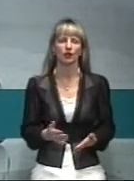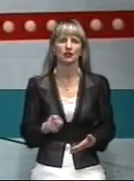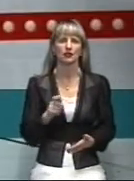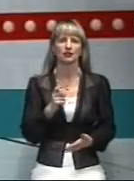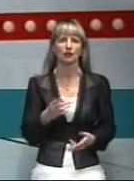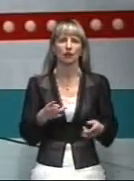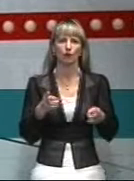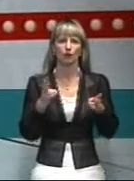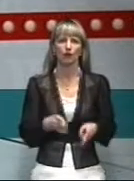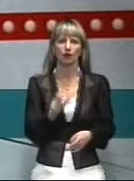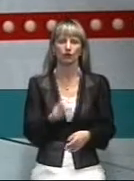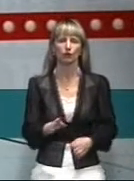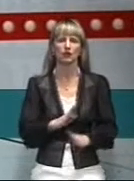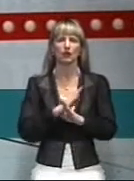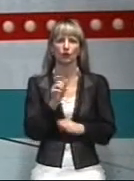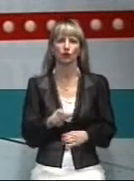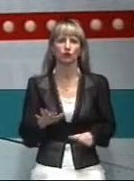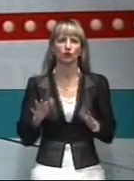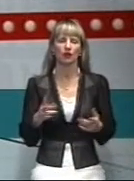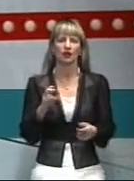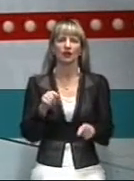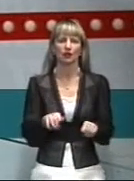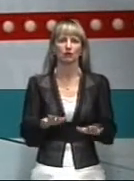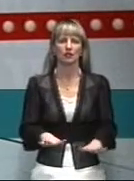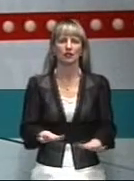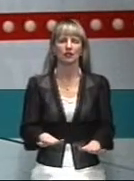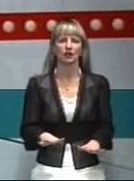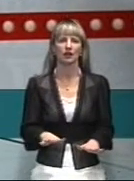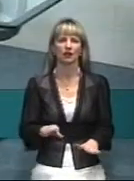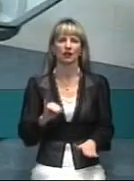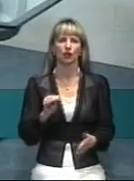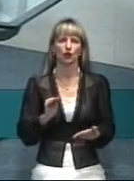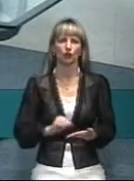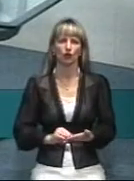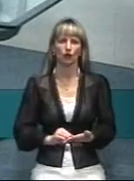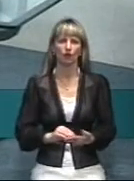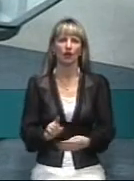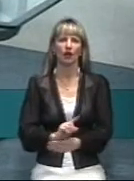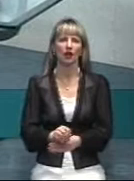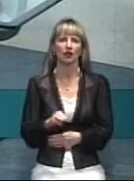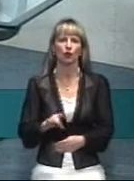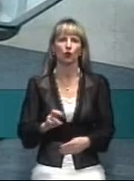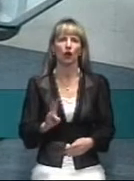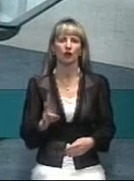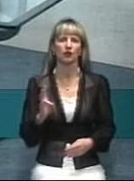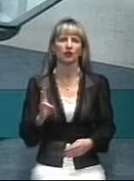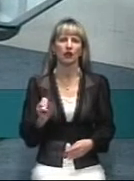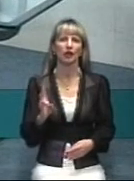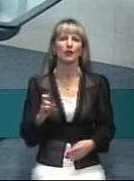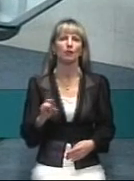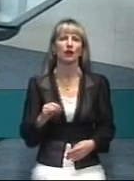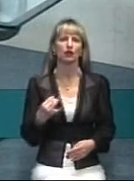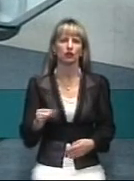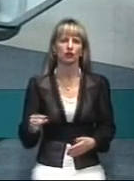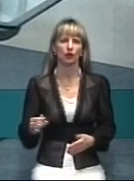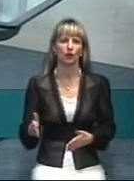потерпілими, загиблими трапляється на тих місцях. І установлення радару трукам на набережній магістралі, хоча б